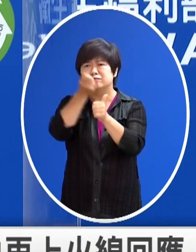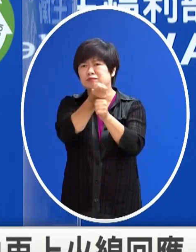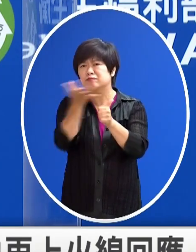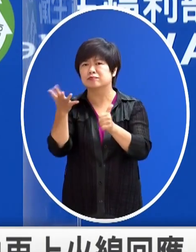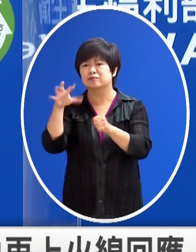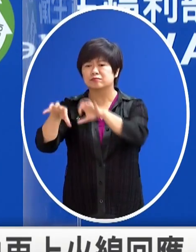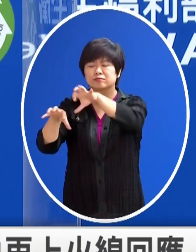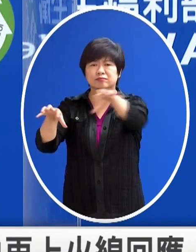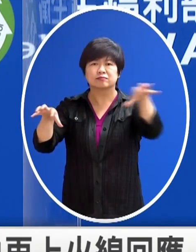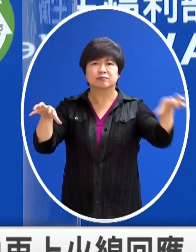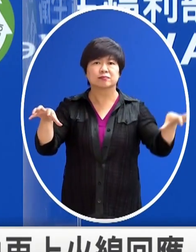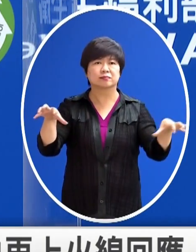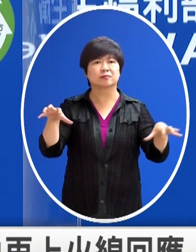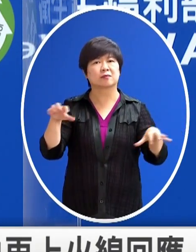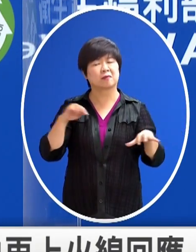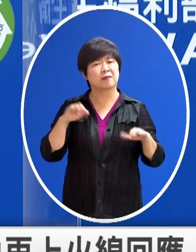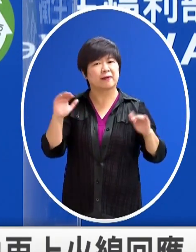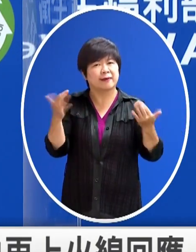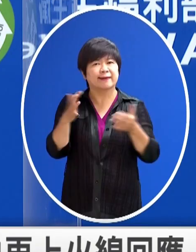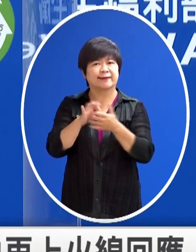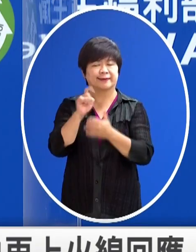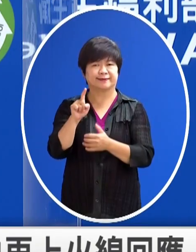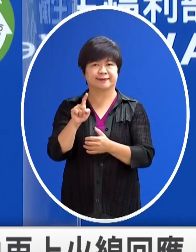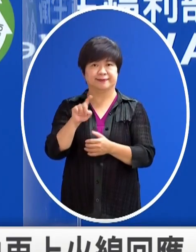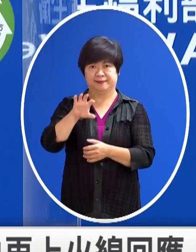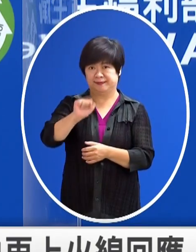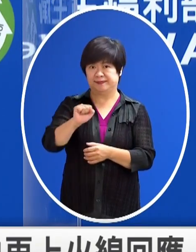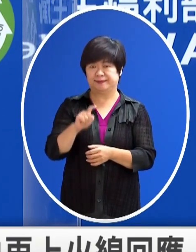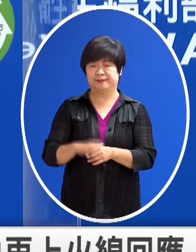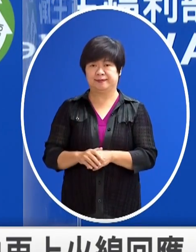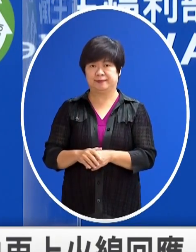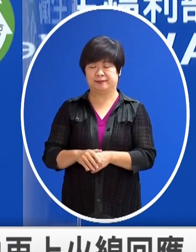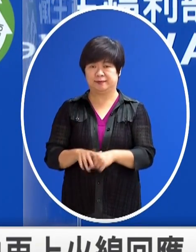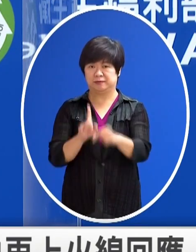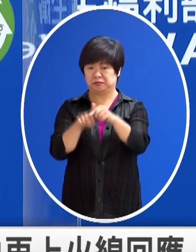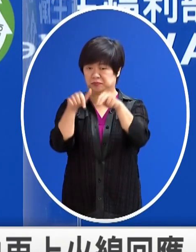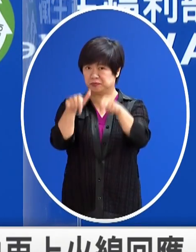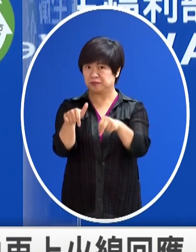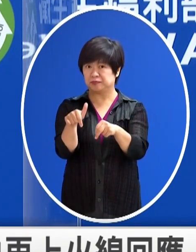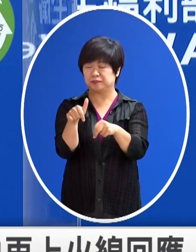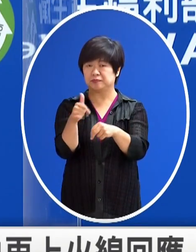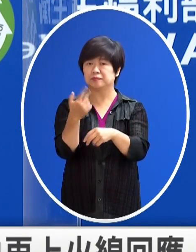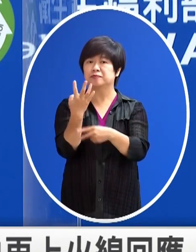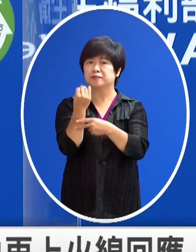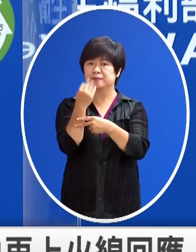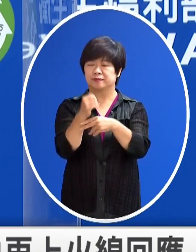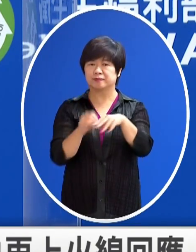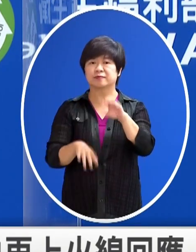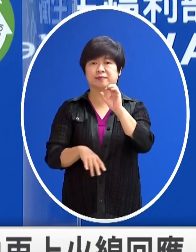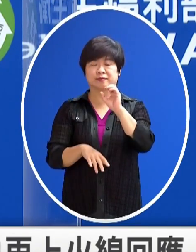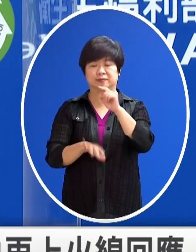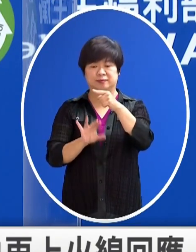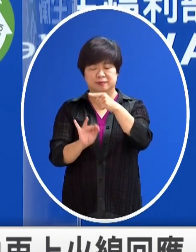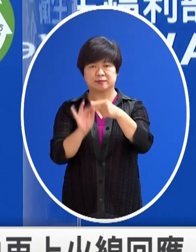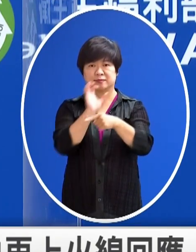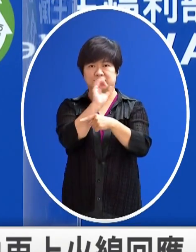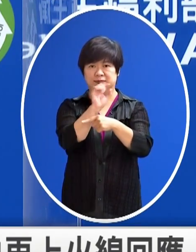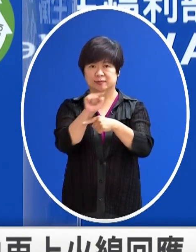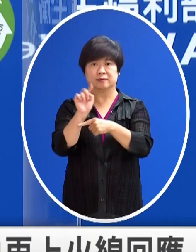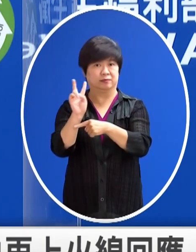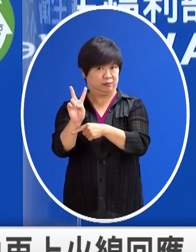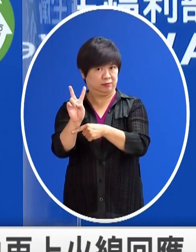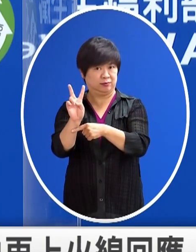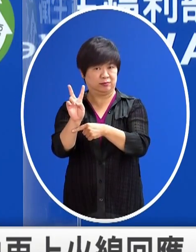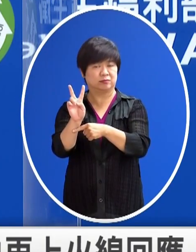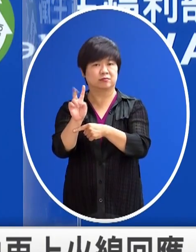样。那我们抓了一个国外盛行率的一个中位数，大概0.2%